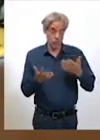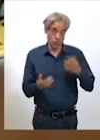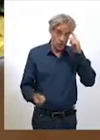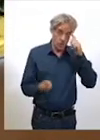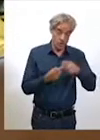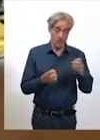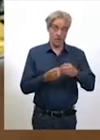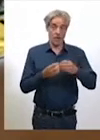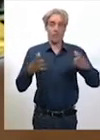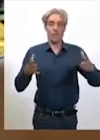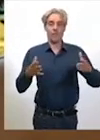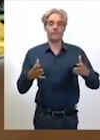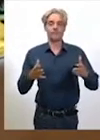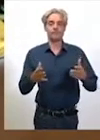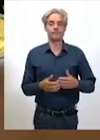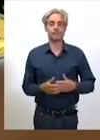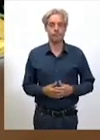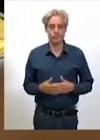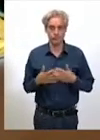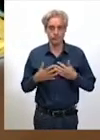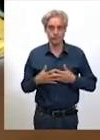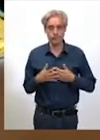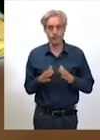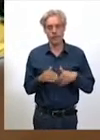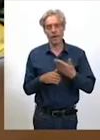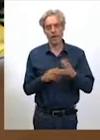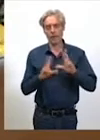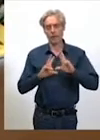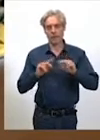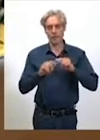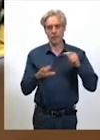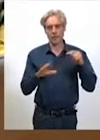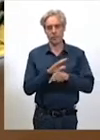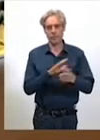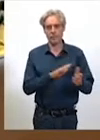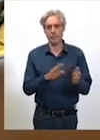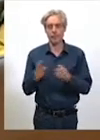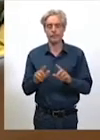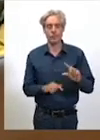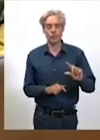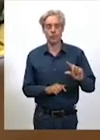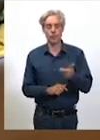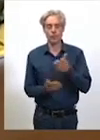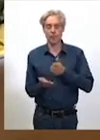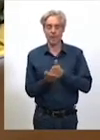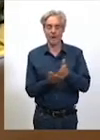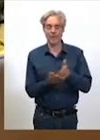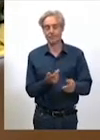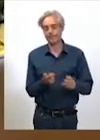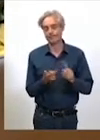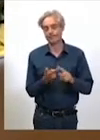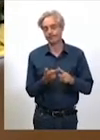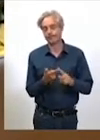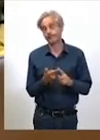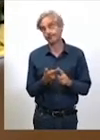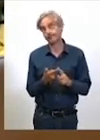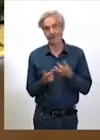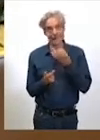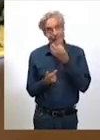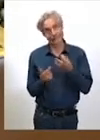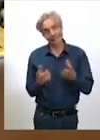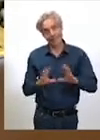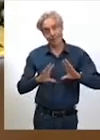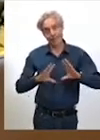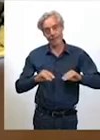mais je pense que Jean-Baptiste Ny en redira un mot tout à l'heure. Deuxième grand axe, c'est réaffirmer la place